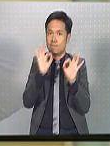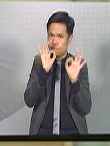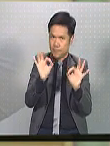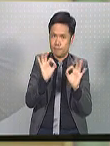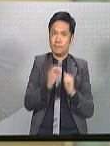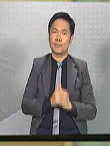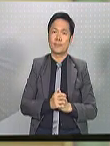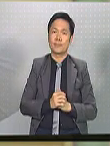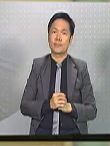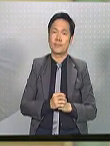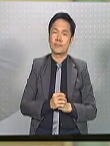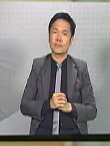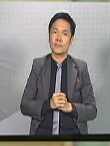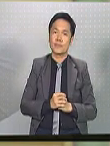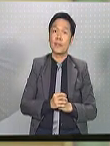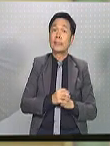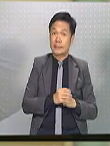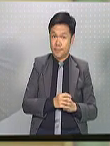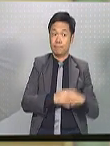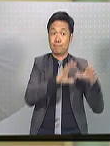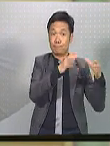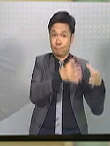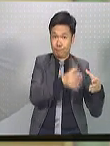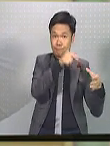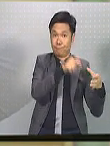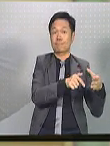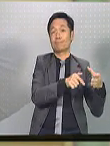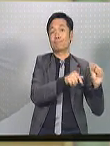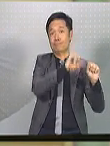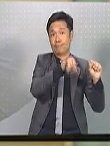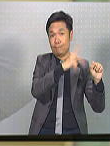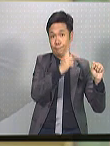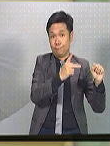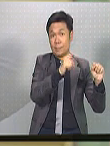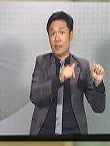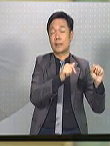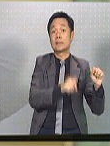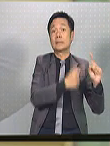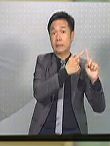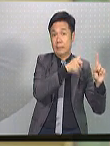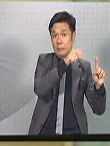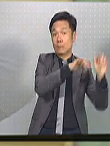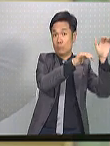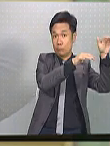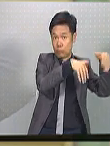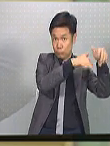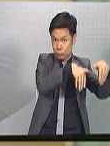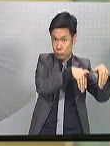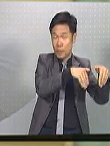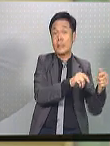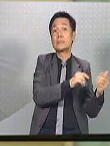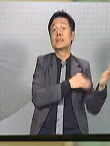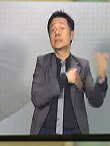dilakukan jadi-jadian Kursi ini memastikan bahwa konsep dari ndang ke pengguna